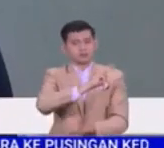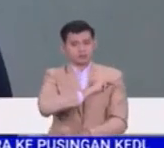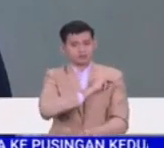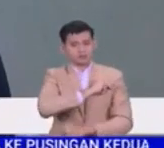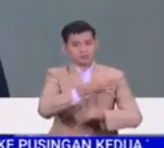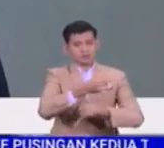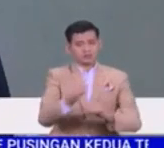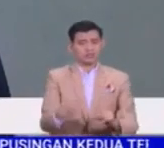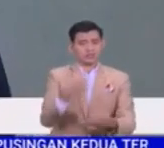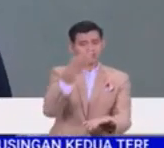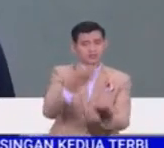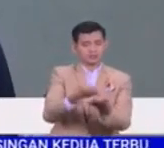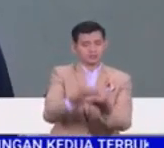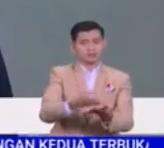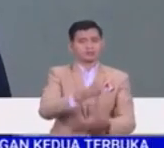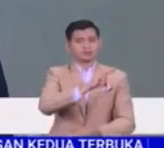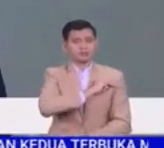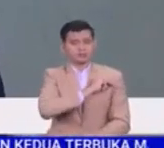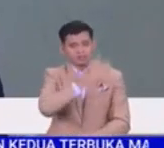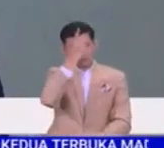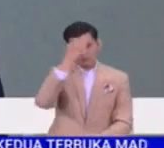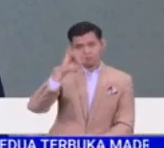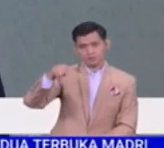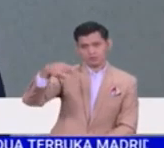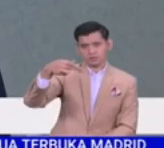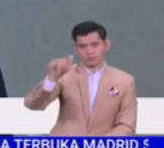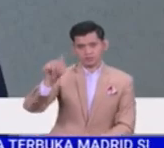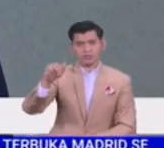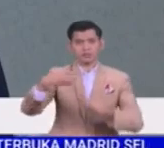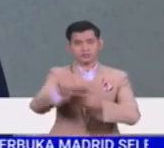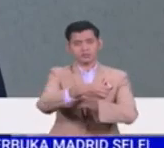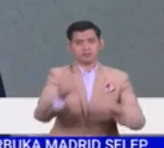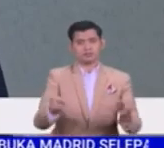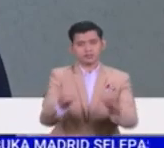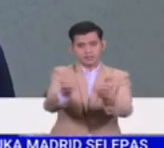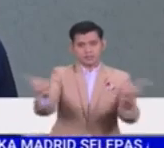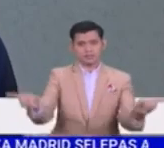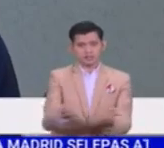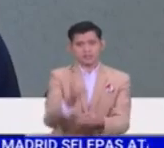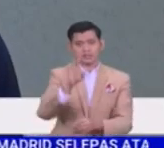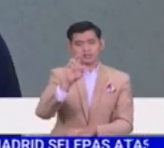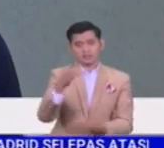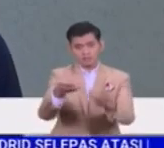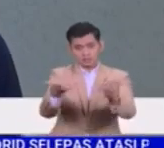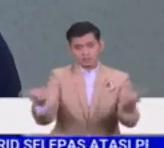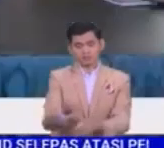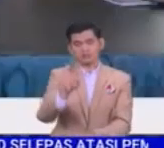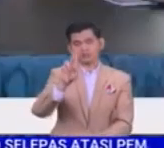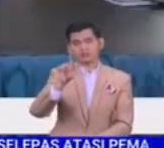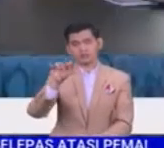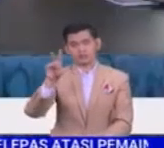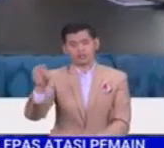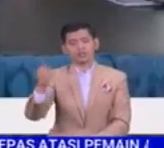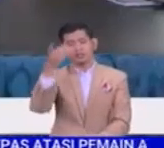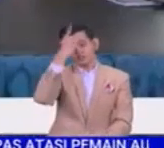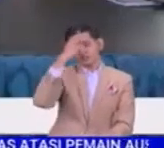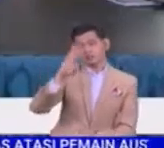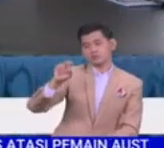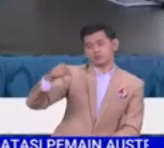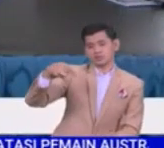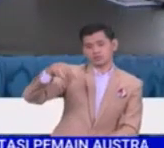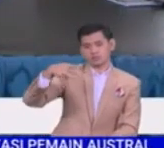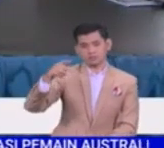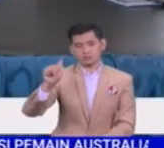Menteri Ekonomi, Dato' Sri Mustafa Mohamad di Pejabat Daerah Tuaran. Sementara itu, Dato' Sri Mustafa memberitahu